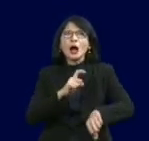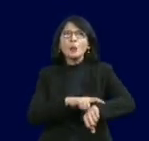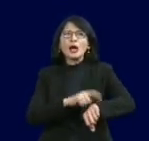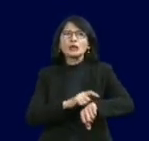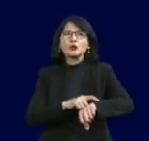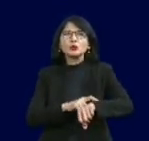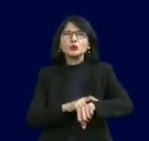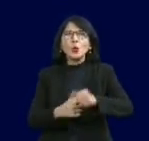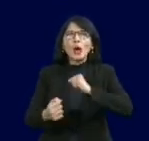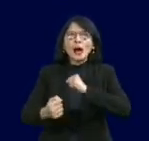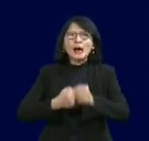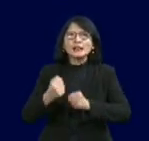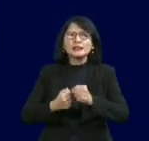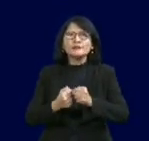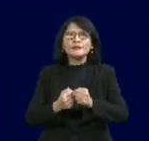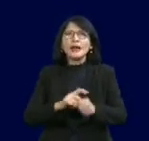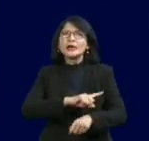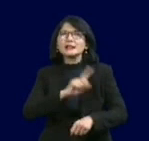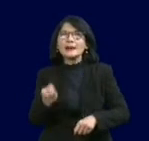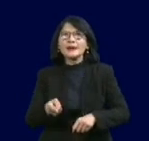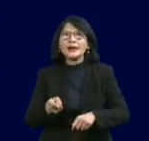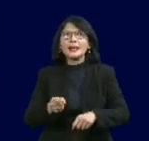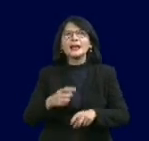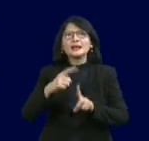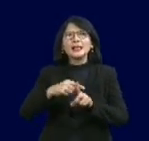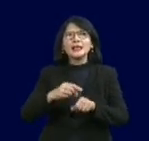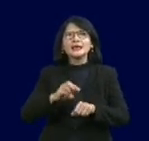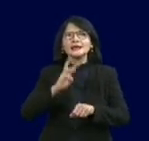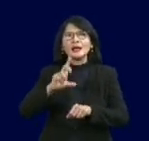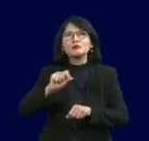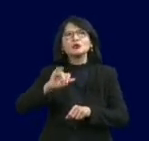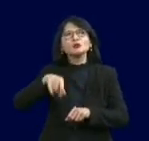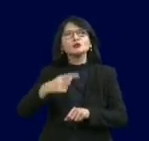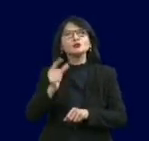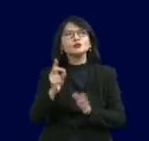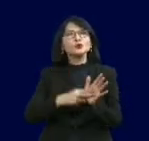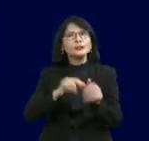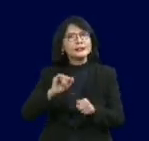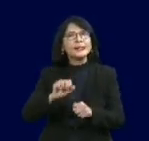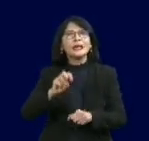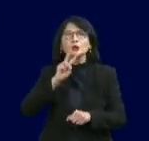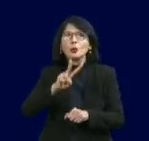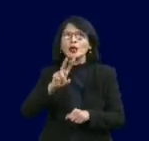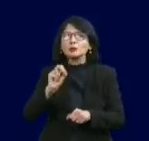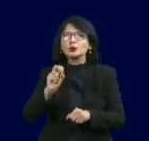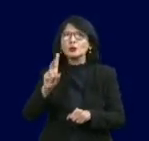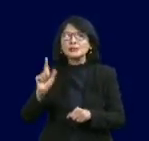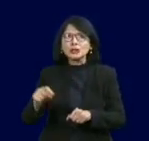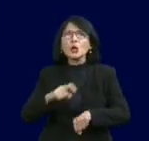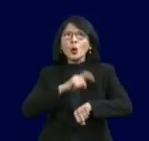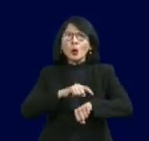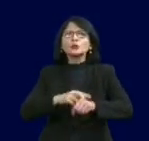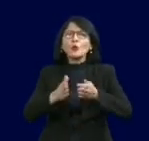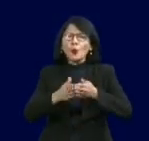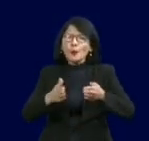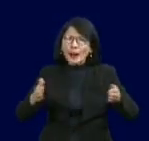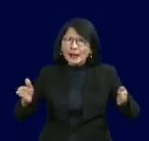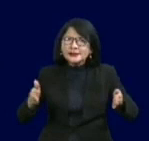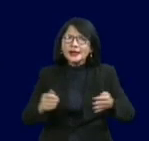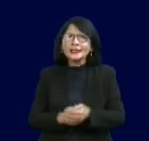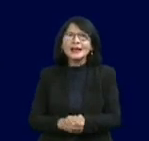rekeningnya hingga tanggal 30 Juni 2021. Ini kita memberikan waktu yang sangat panjang untuk memastikan semuanya